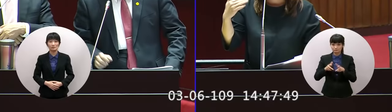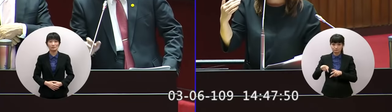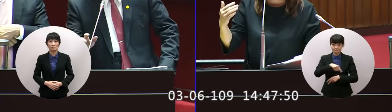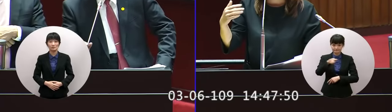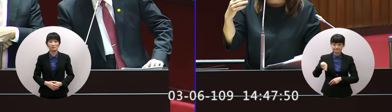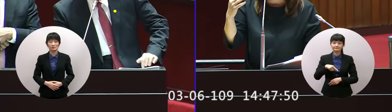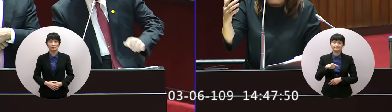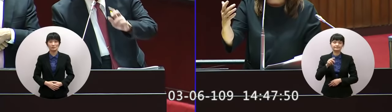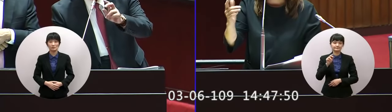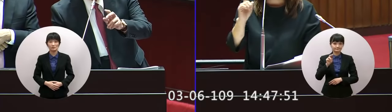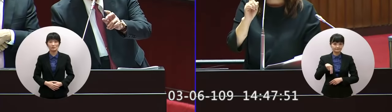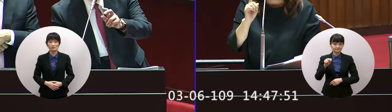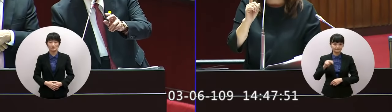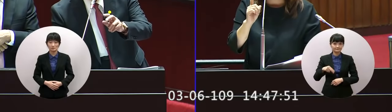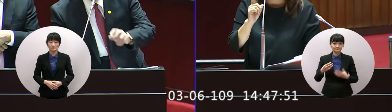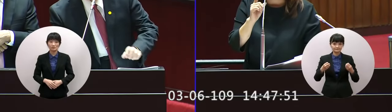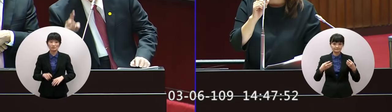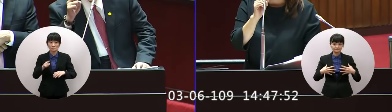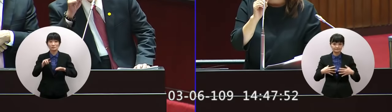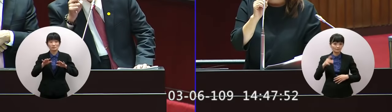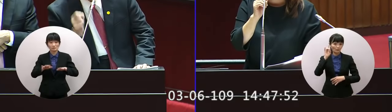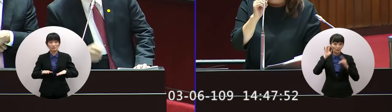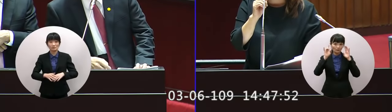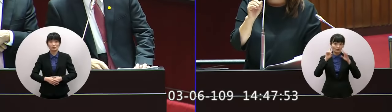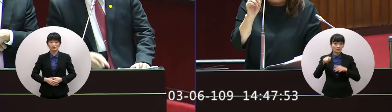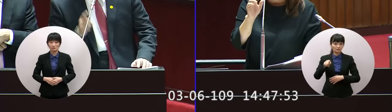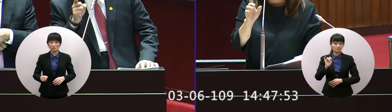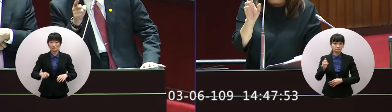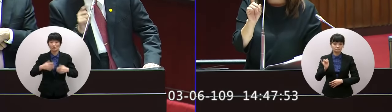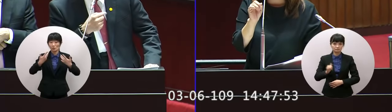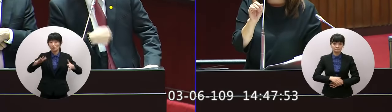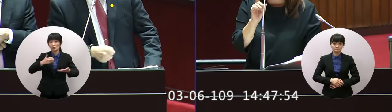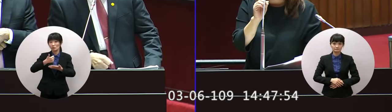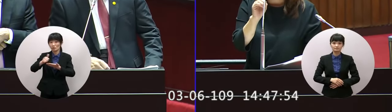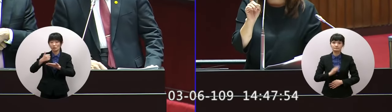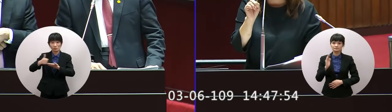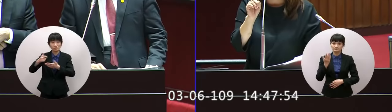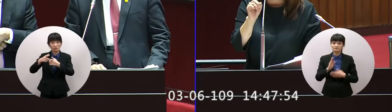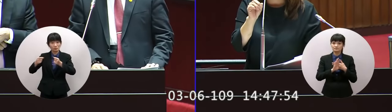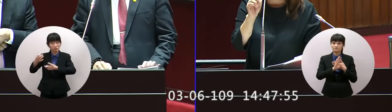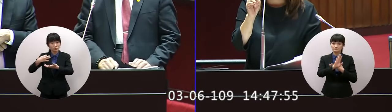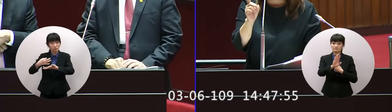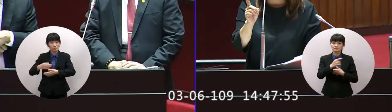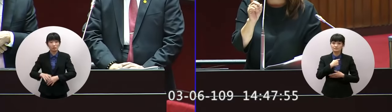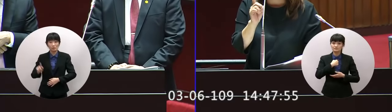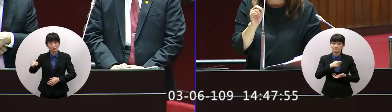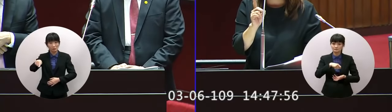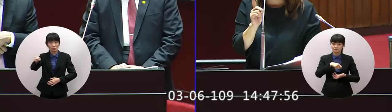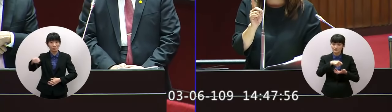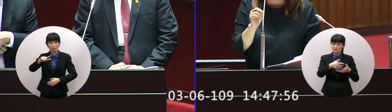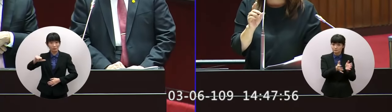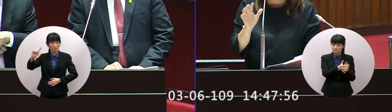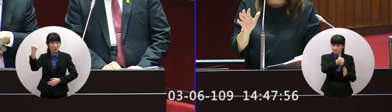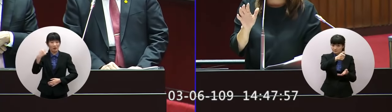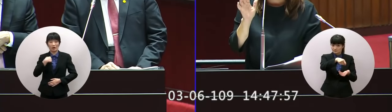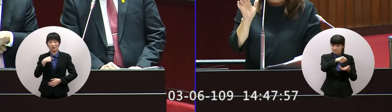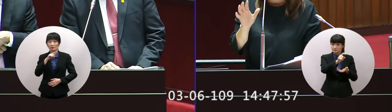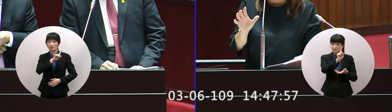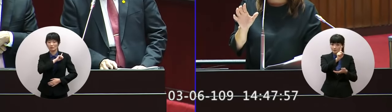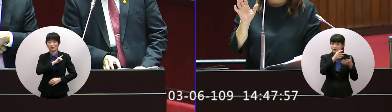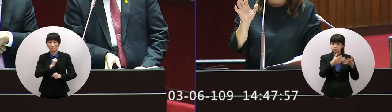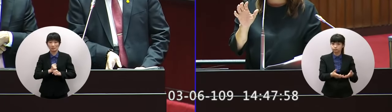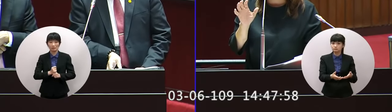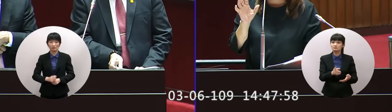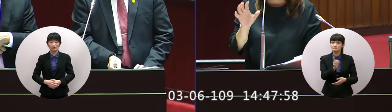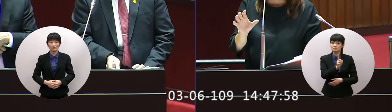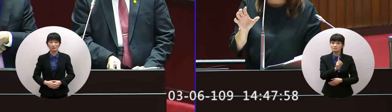以做，因为他们的创新能量很好。 你中部弄小日本的啊？ 对哇。好，我们刚刚讲部长讲到一个重点，就是